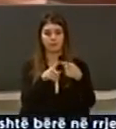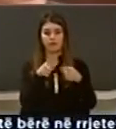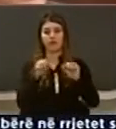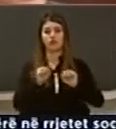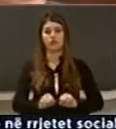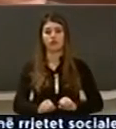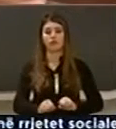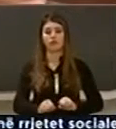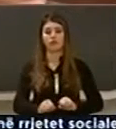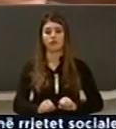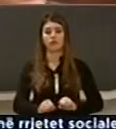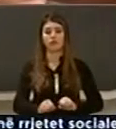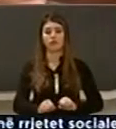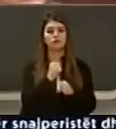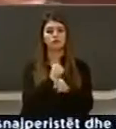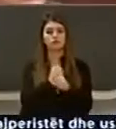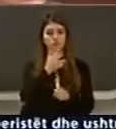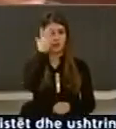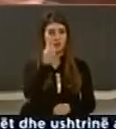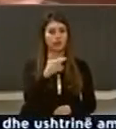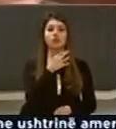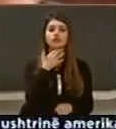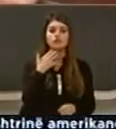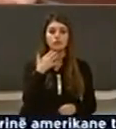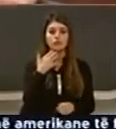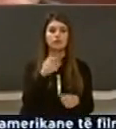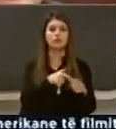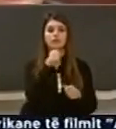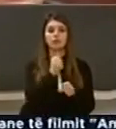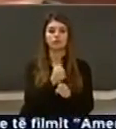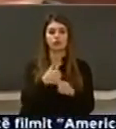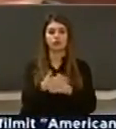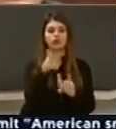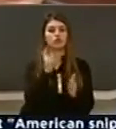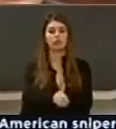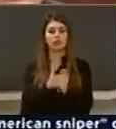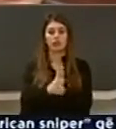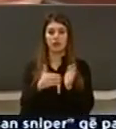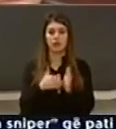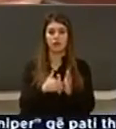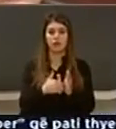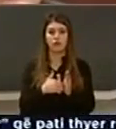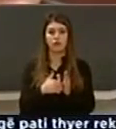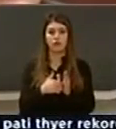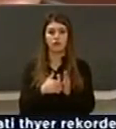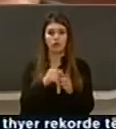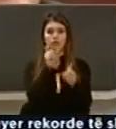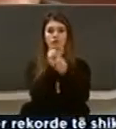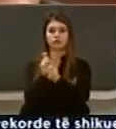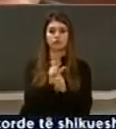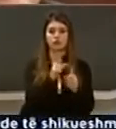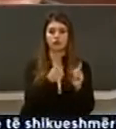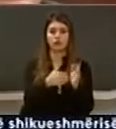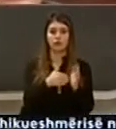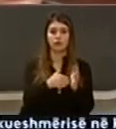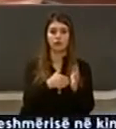krye është e vërtet do të donte të ndërmerte hapa të menjëhershëm, atëherë do të duhet të bëj kaq shumë presion nga